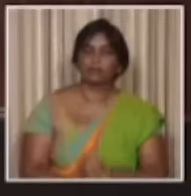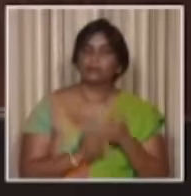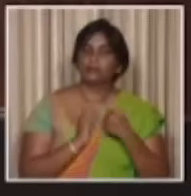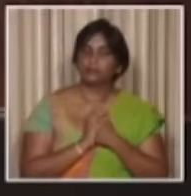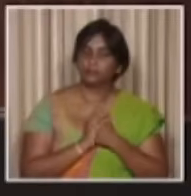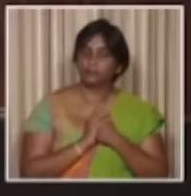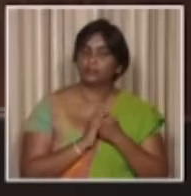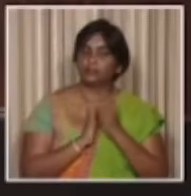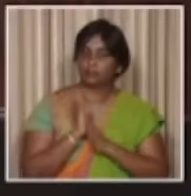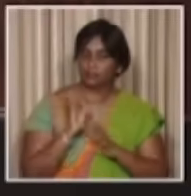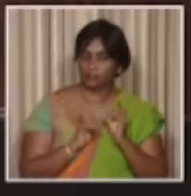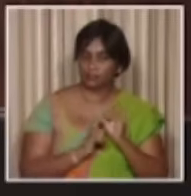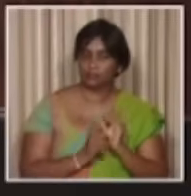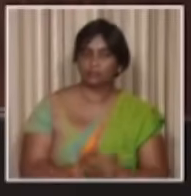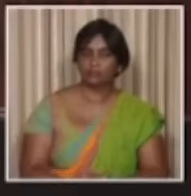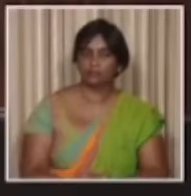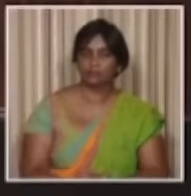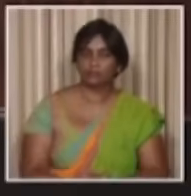මූලාසනයේ මන්ත්‍රීතුමනි